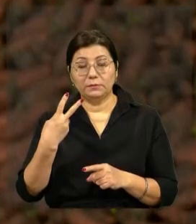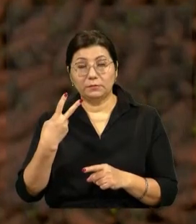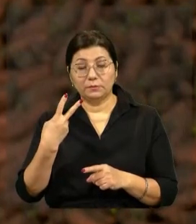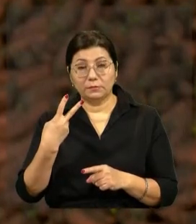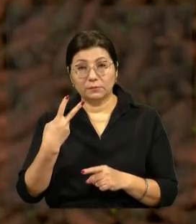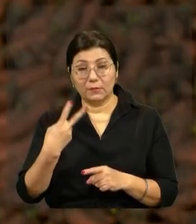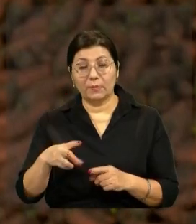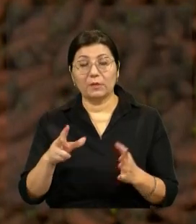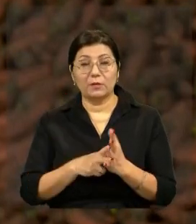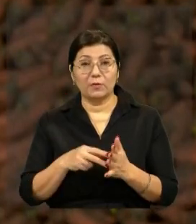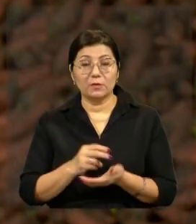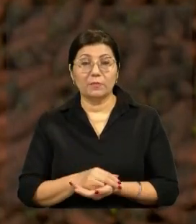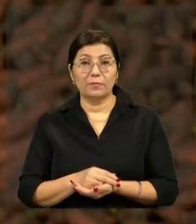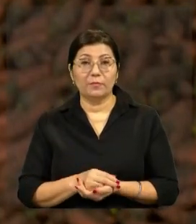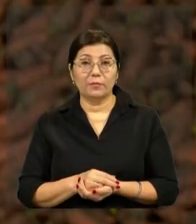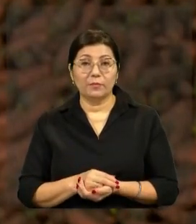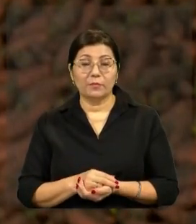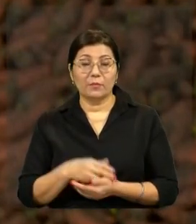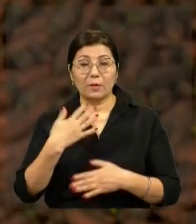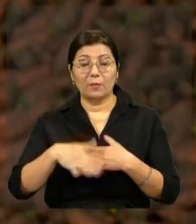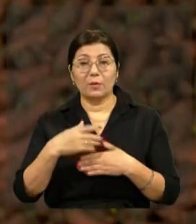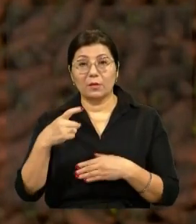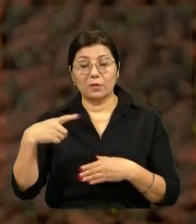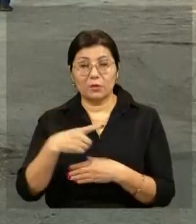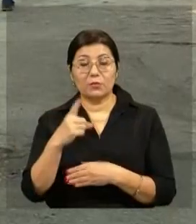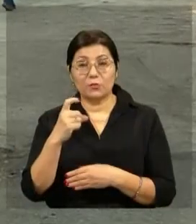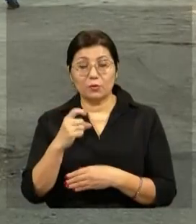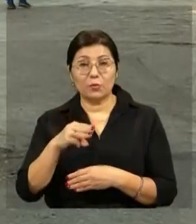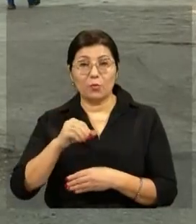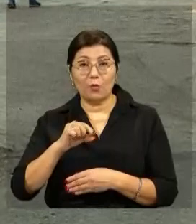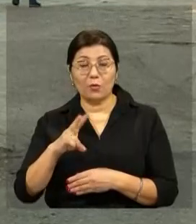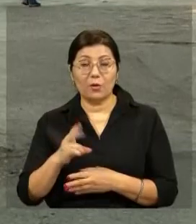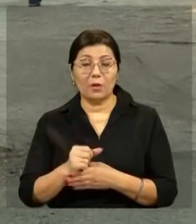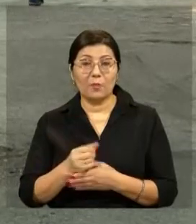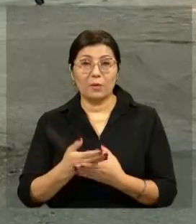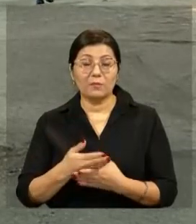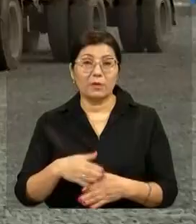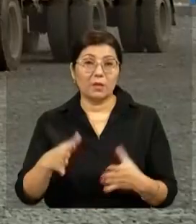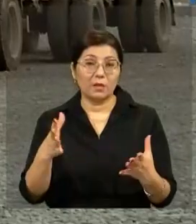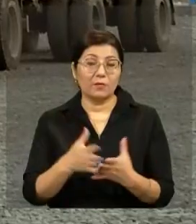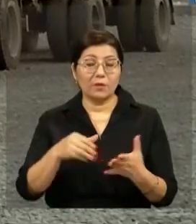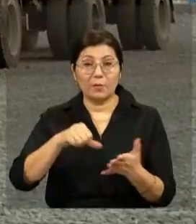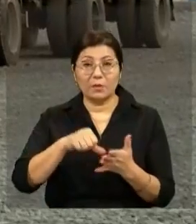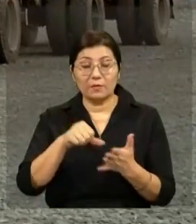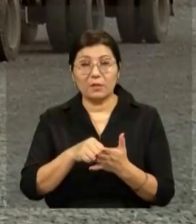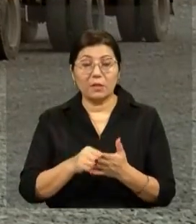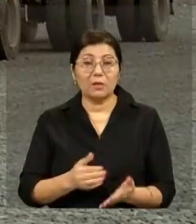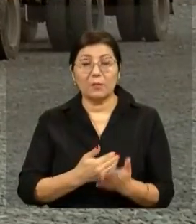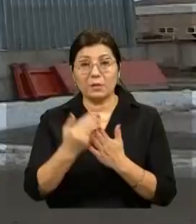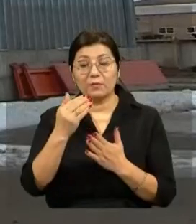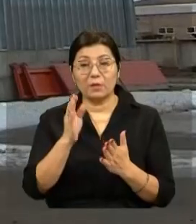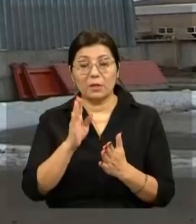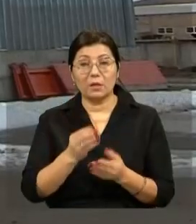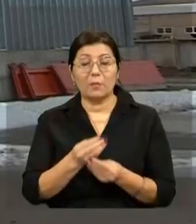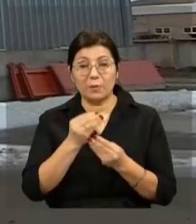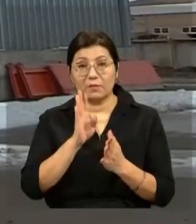1228, лука 835 тонн и капусты 1100 тонн. Важно подчеркнуть, что весомый вклад в повышение продовольственной безопасности всего региона